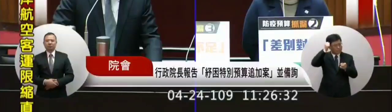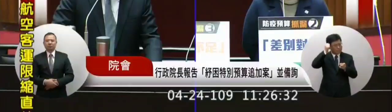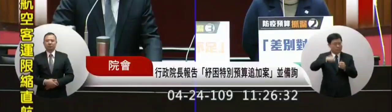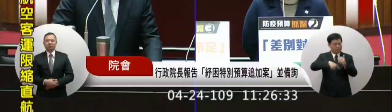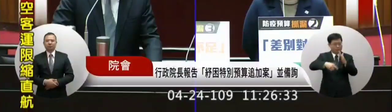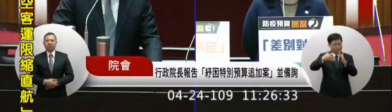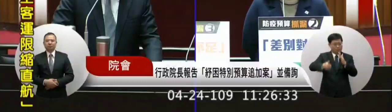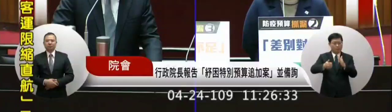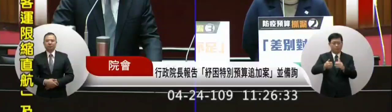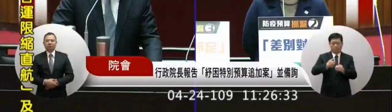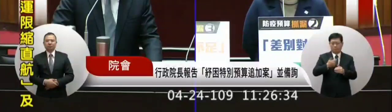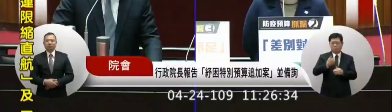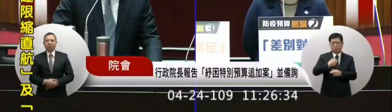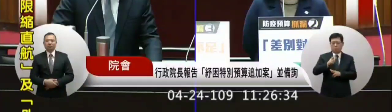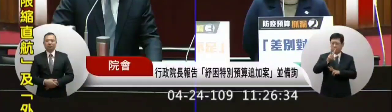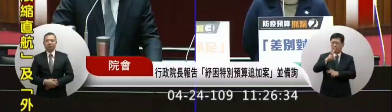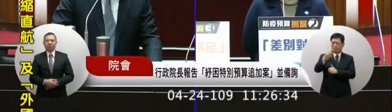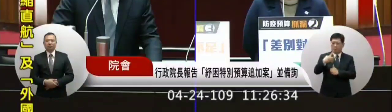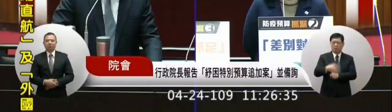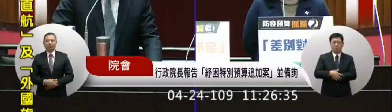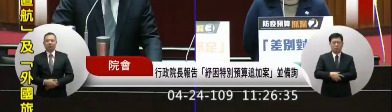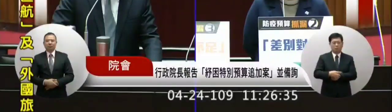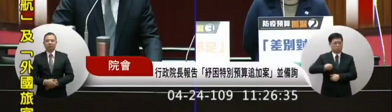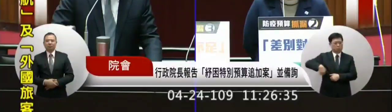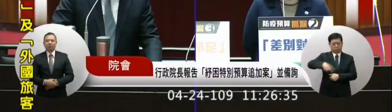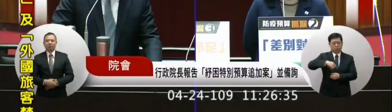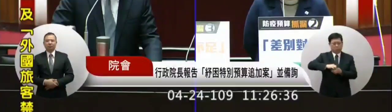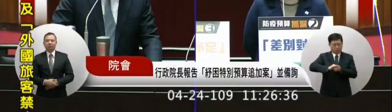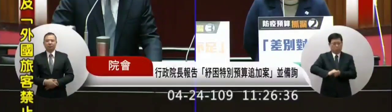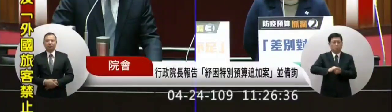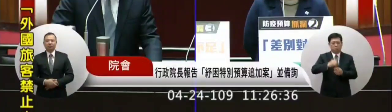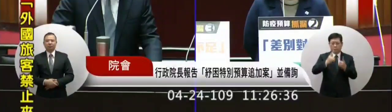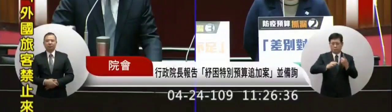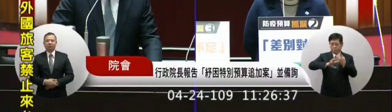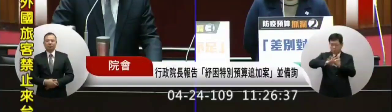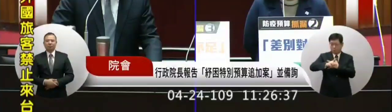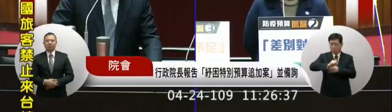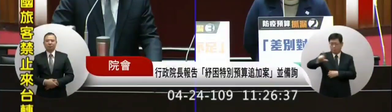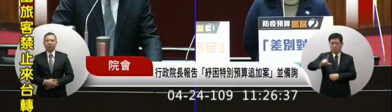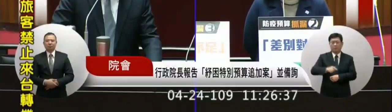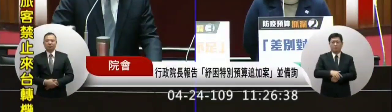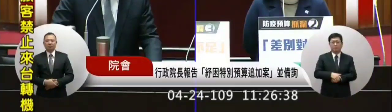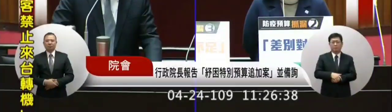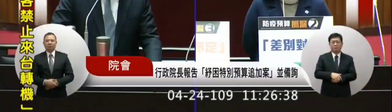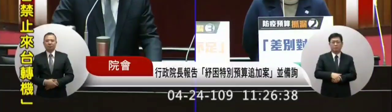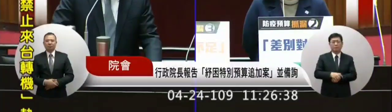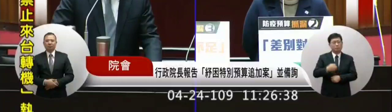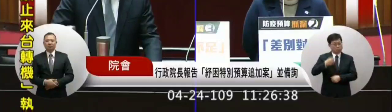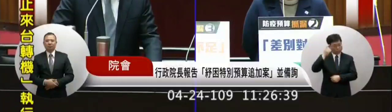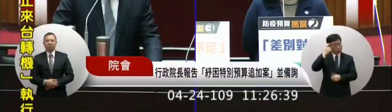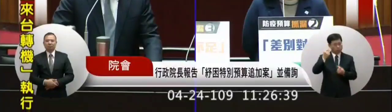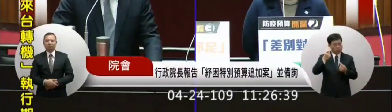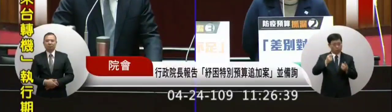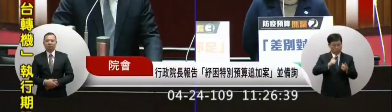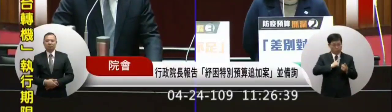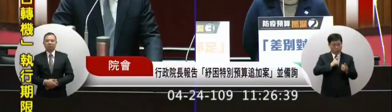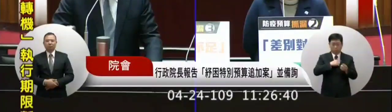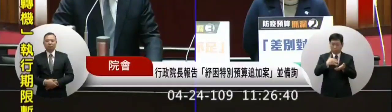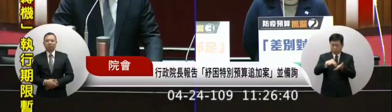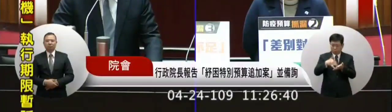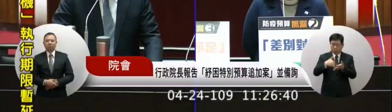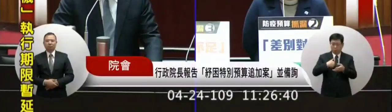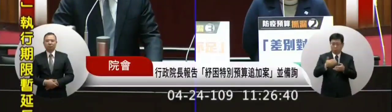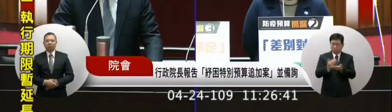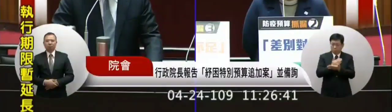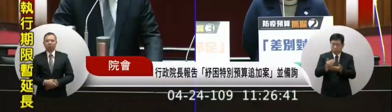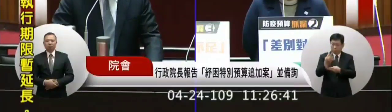长您信誓旦旦的跟我说，我们一定会做得比其他国家更好啊。那我想也请你自己打个分数